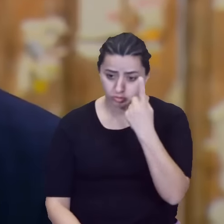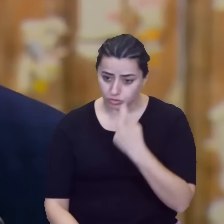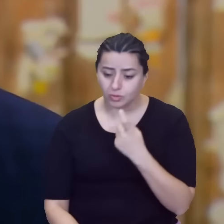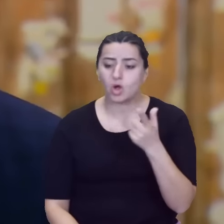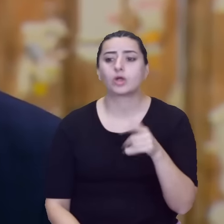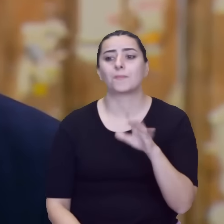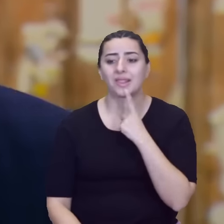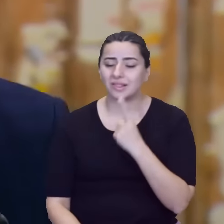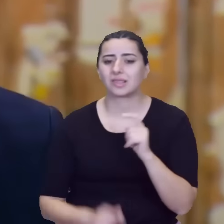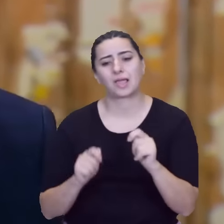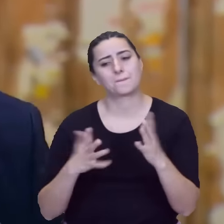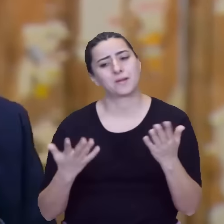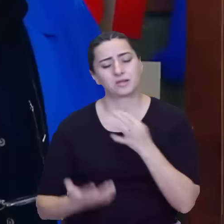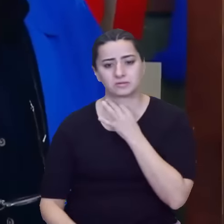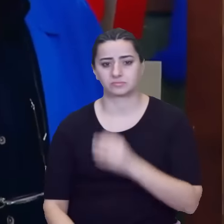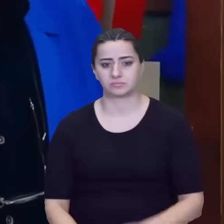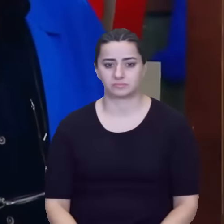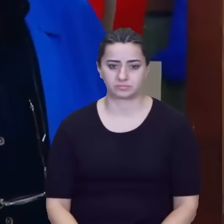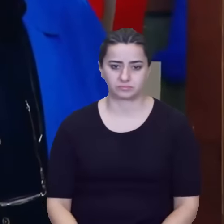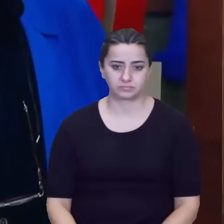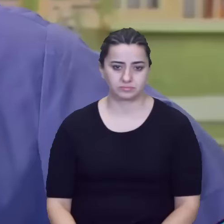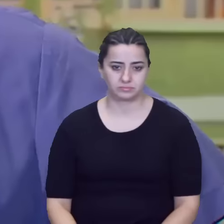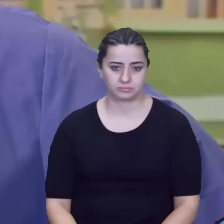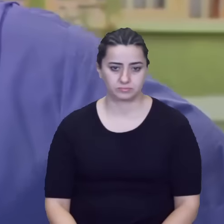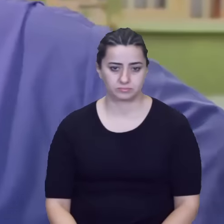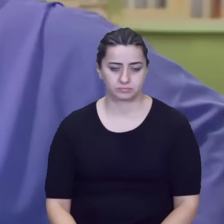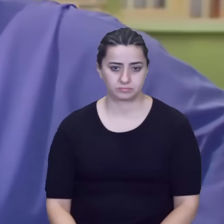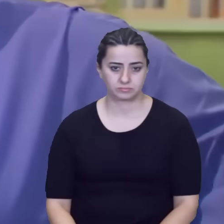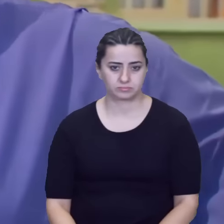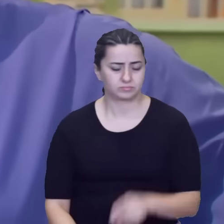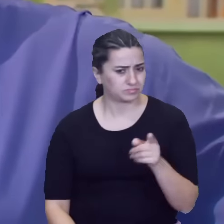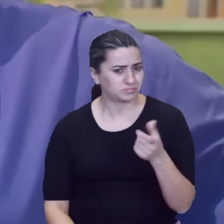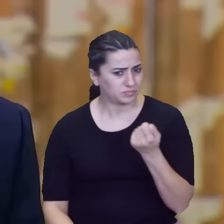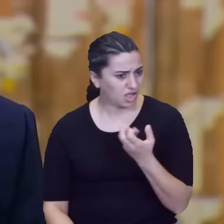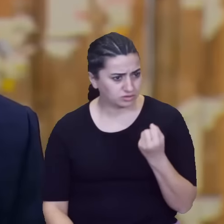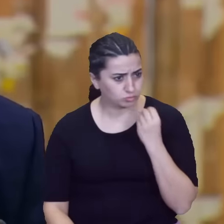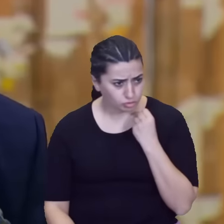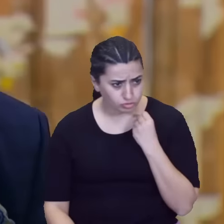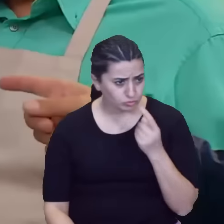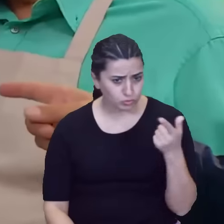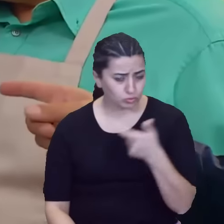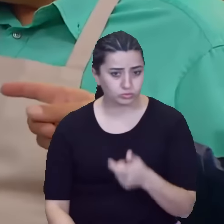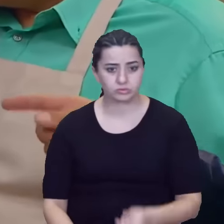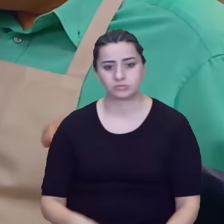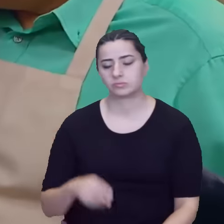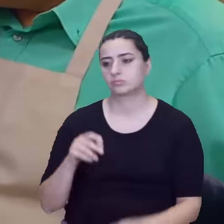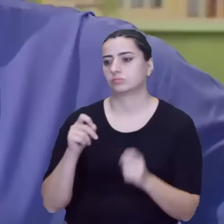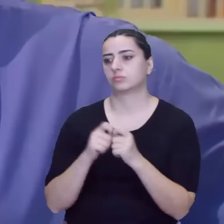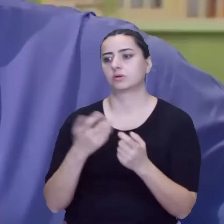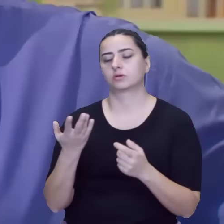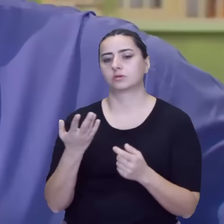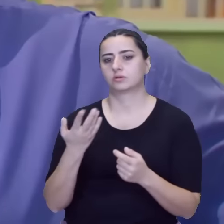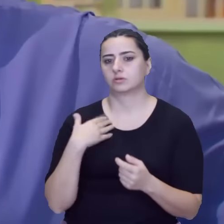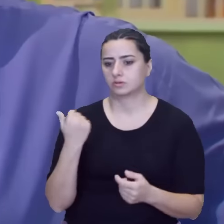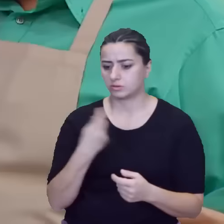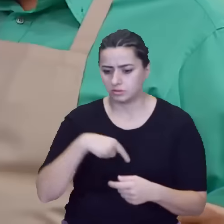sorsaydın öldürme derdim. Yapmayın, etmeyin kardeşim ya. Ya Mesut kardeş, bu alacaklın falan mıydı ya? O yüzden mi öldürdün? Ya Bahtiyar birader,